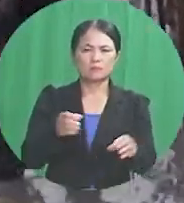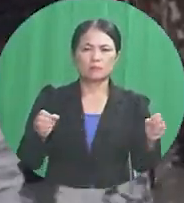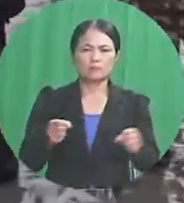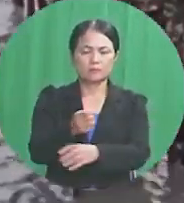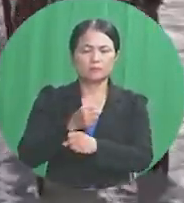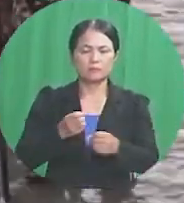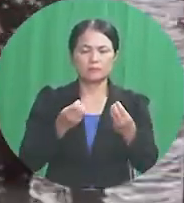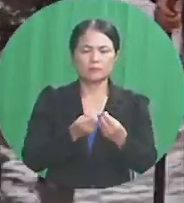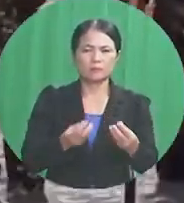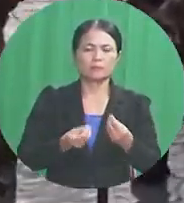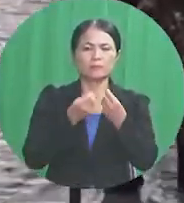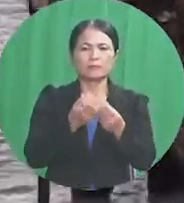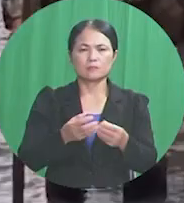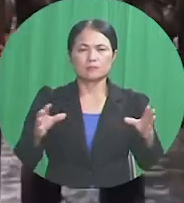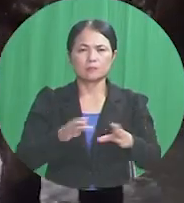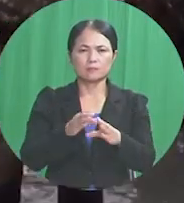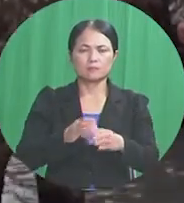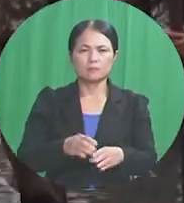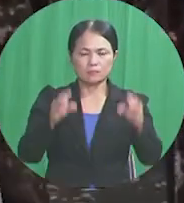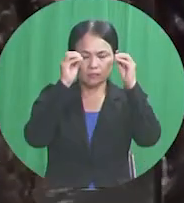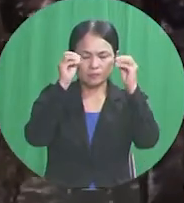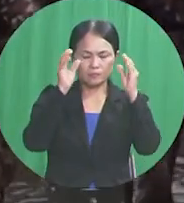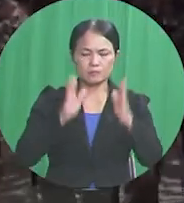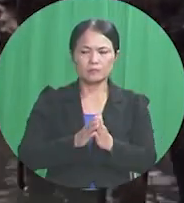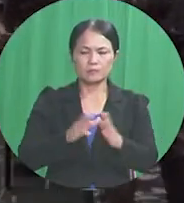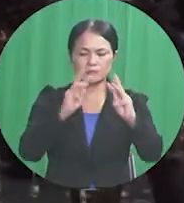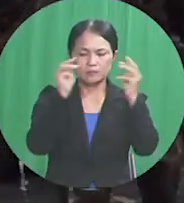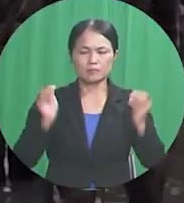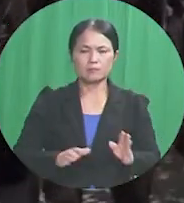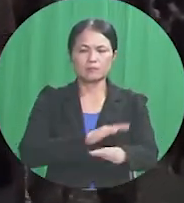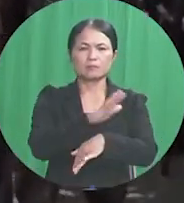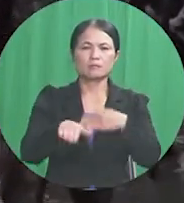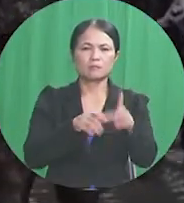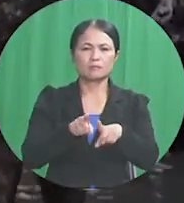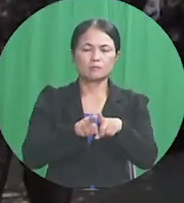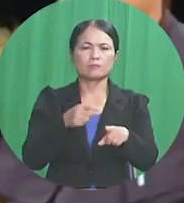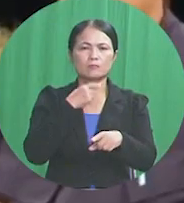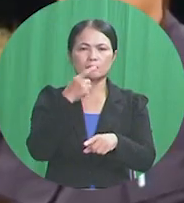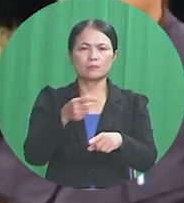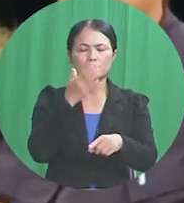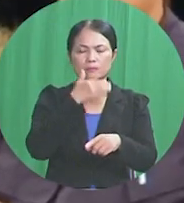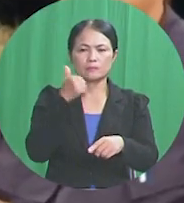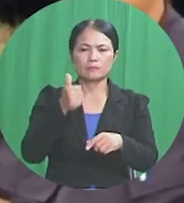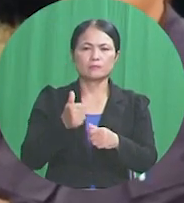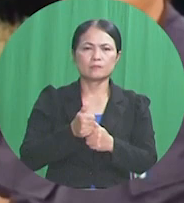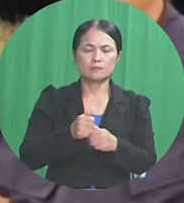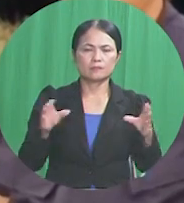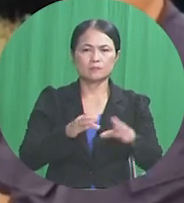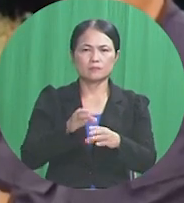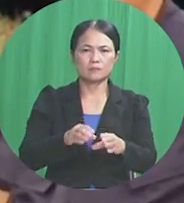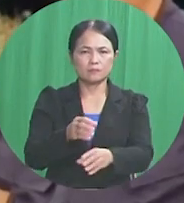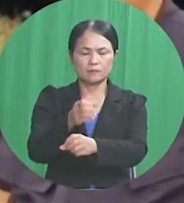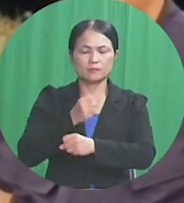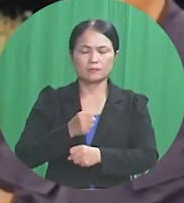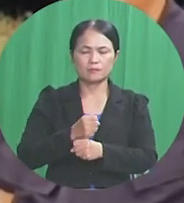อบเชิงกูจูนจำปูกรมครูยุทธิจานังไซคากามแตงอ้อพร้อมจังบานทลายนาการกอบสาสาจำปูกรมครูยุทธิ